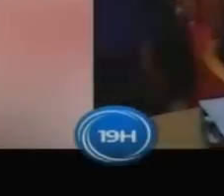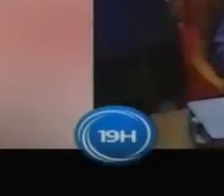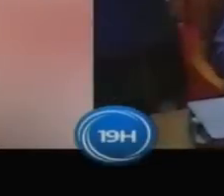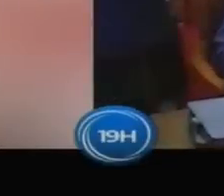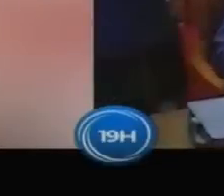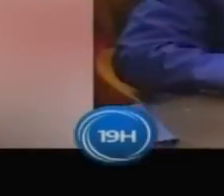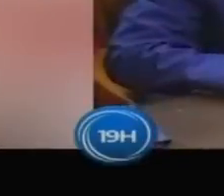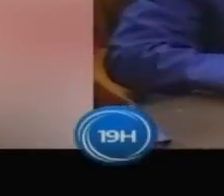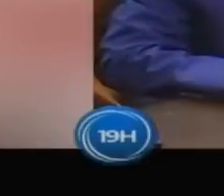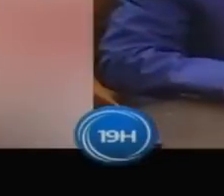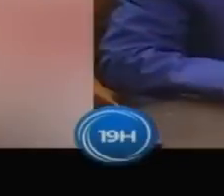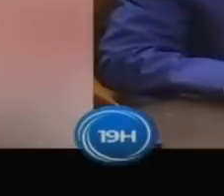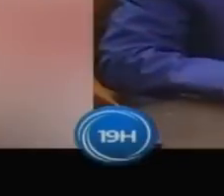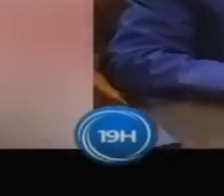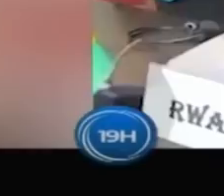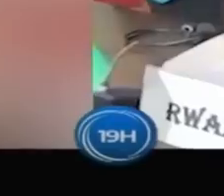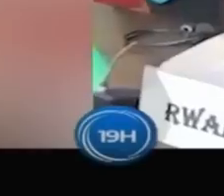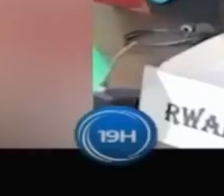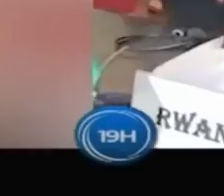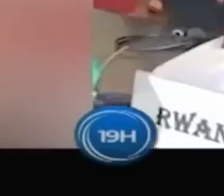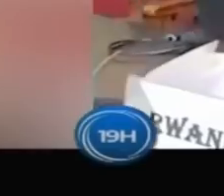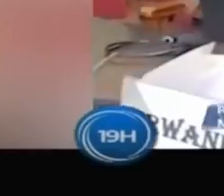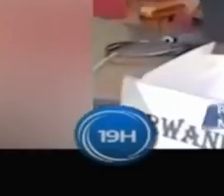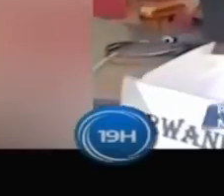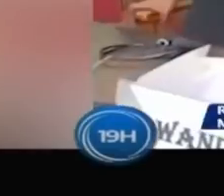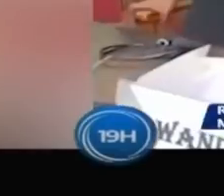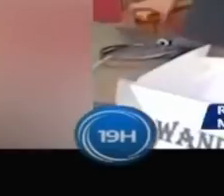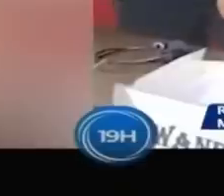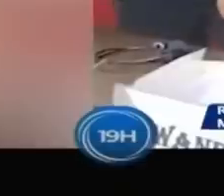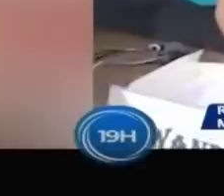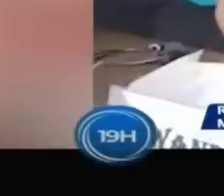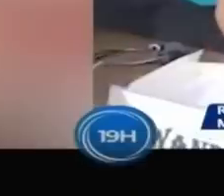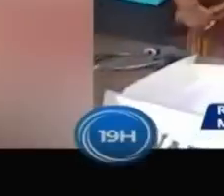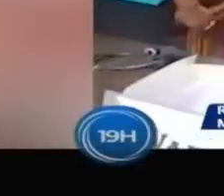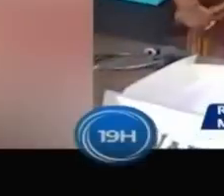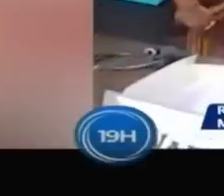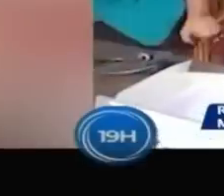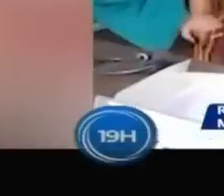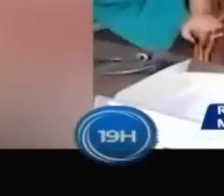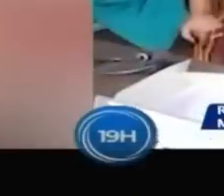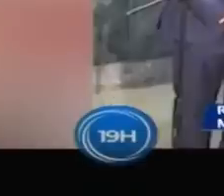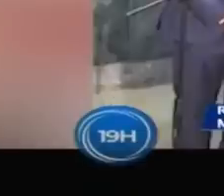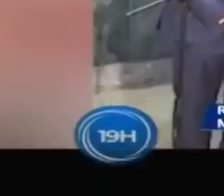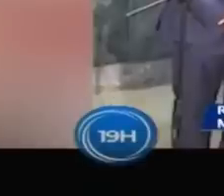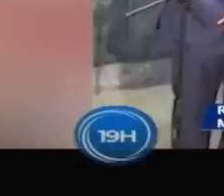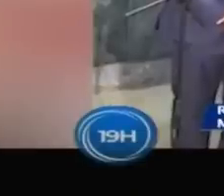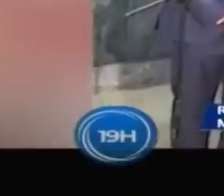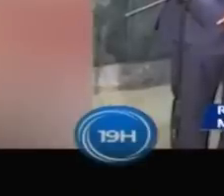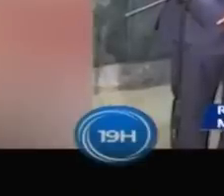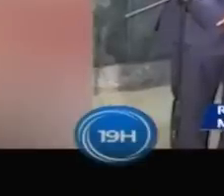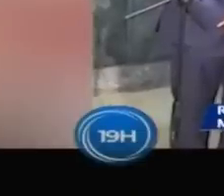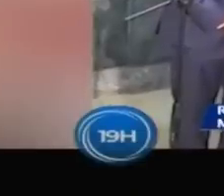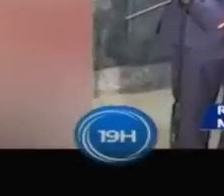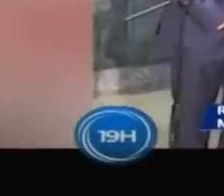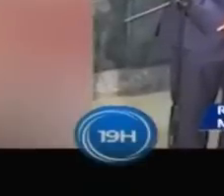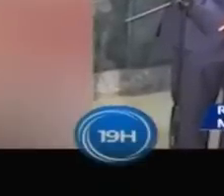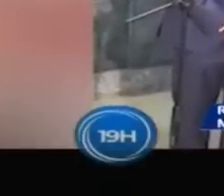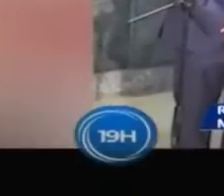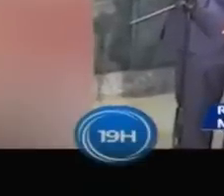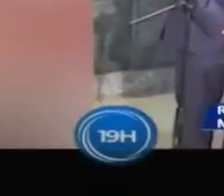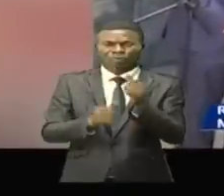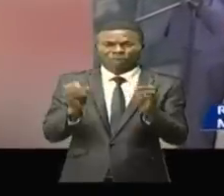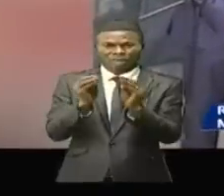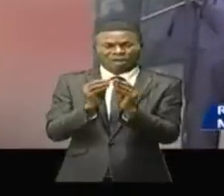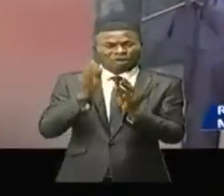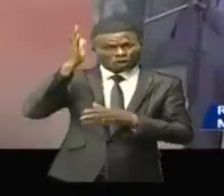le commerce. Les deux parties ont convenu de travailler à la facilitation des échanges commerciaux. La prochaine rencontre dans le